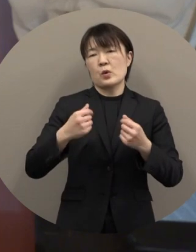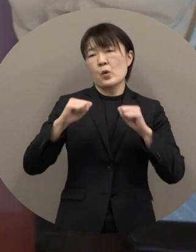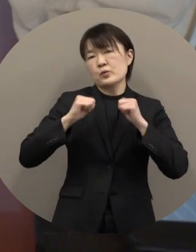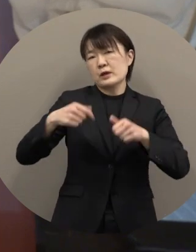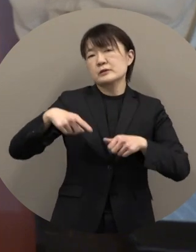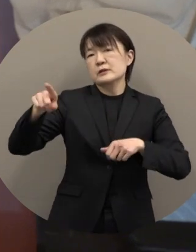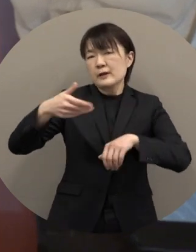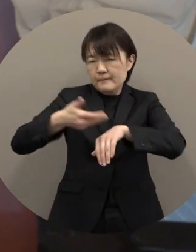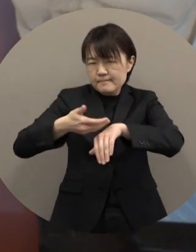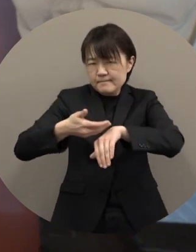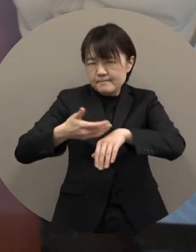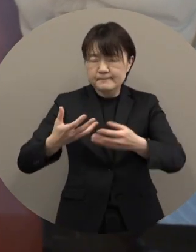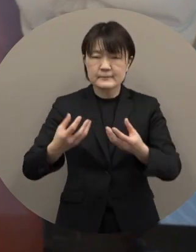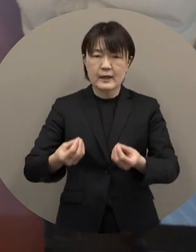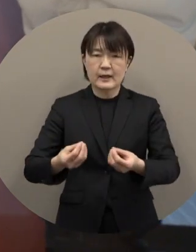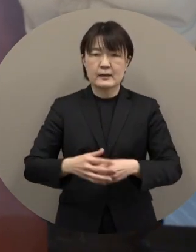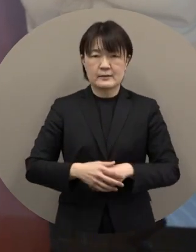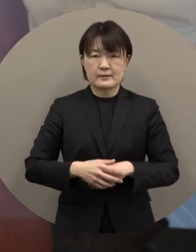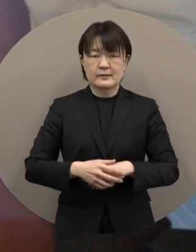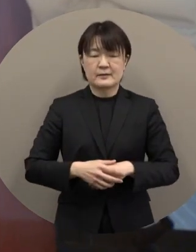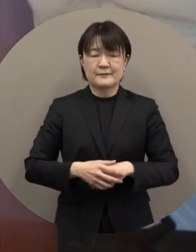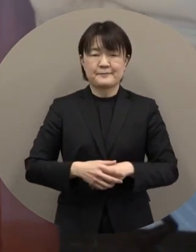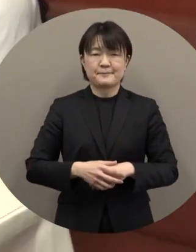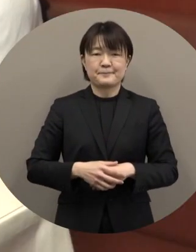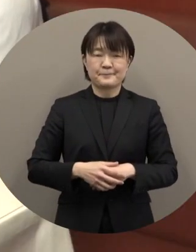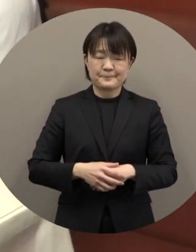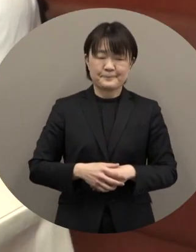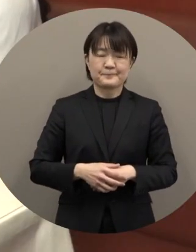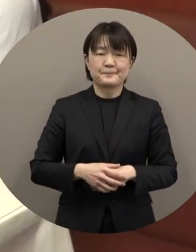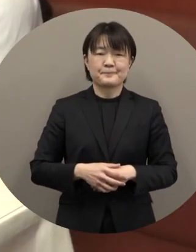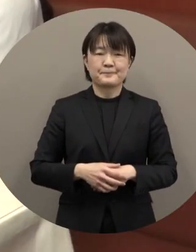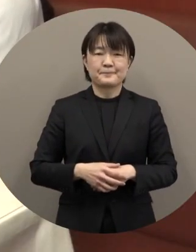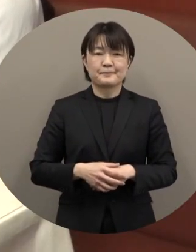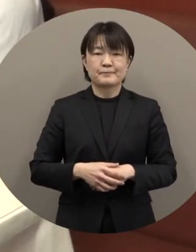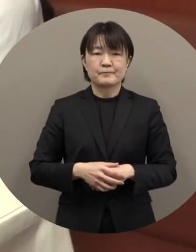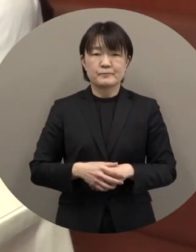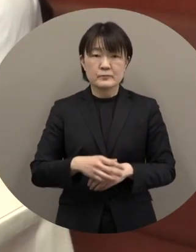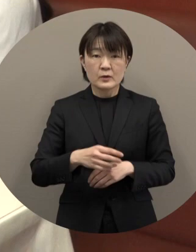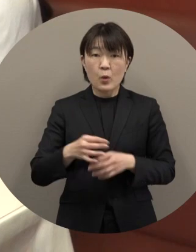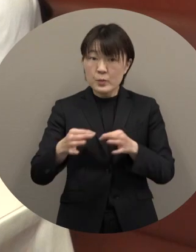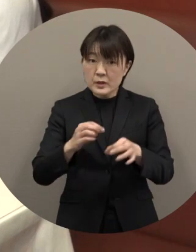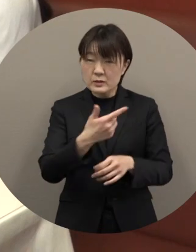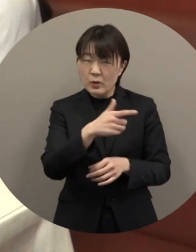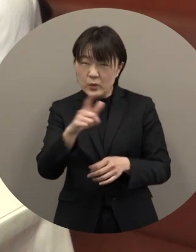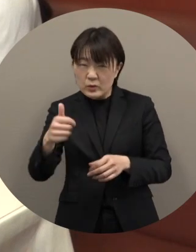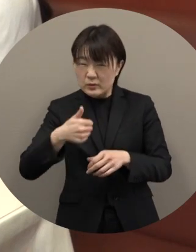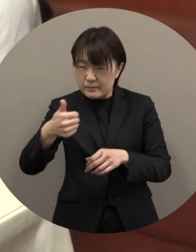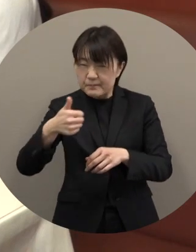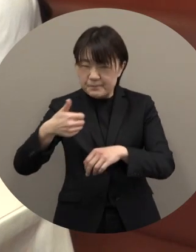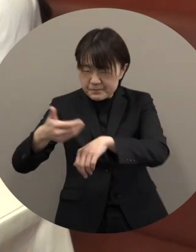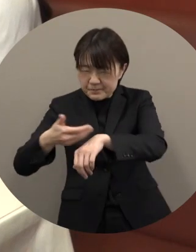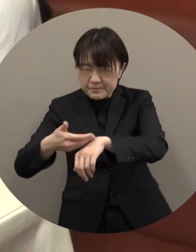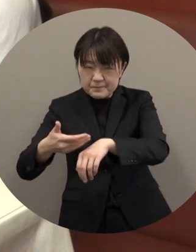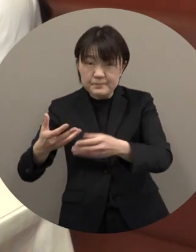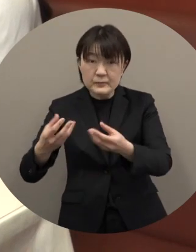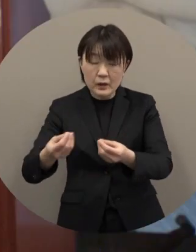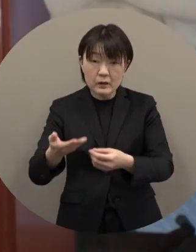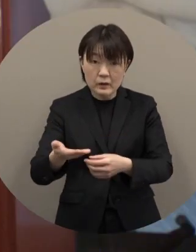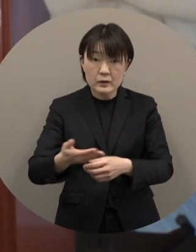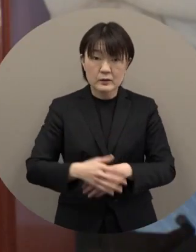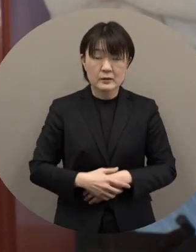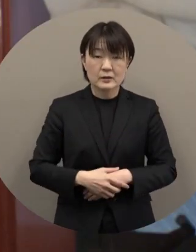すごい。そうですか、やっぱ本場ですよね。 なるほど。 結構いろんなお店とかで修行されて。 そう